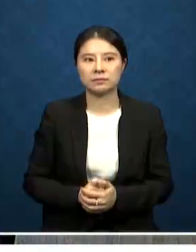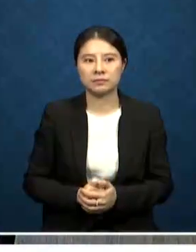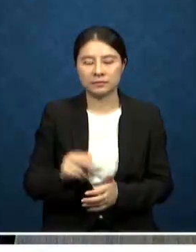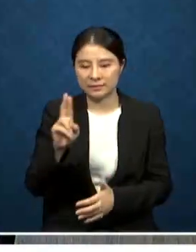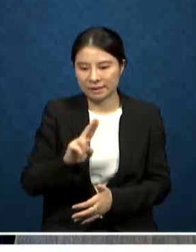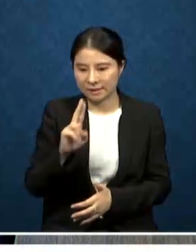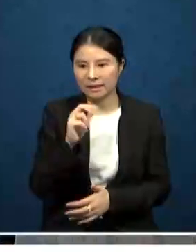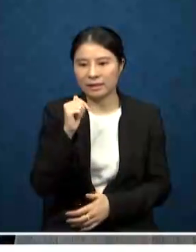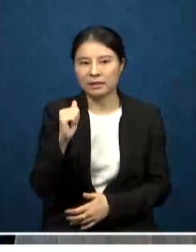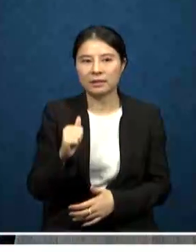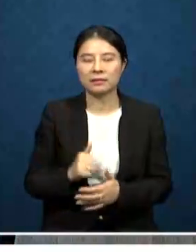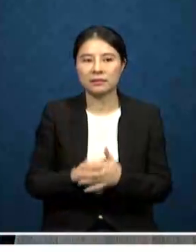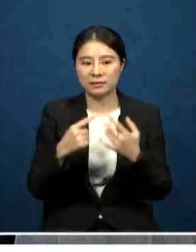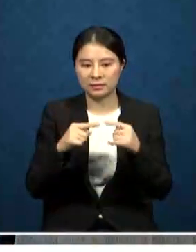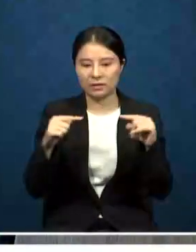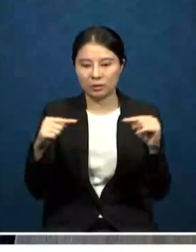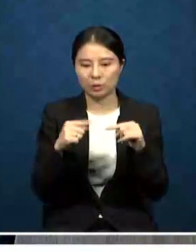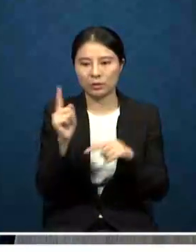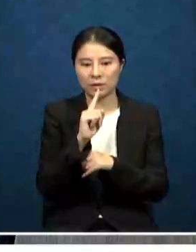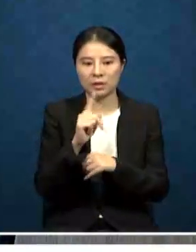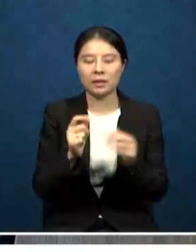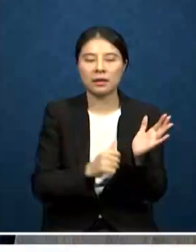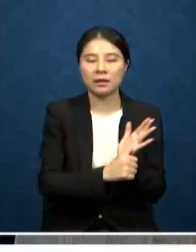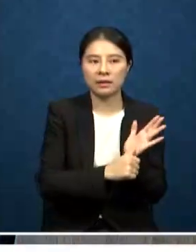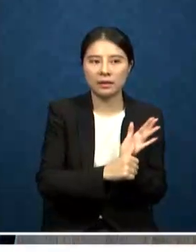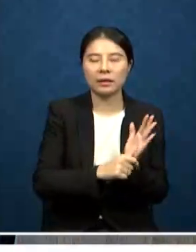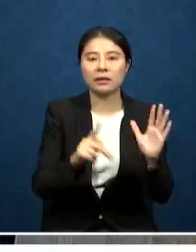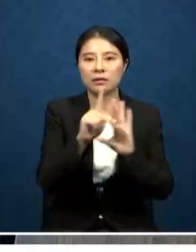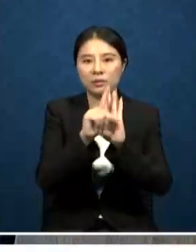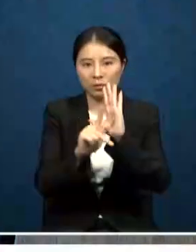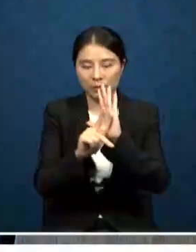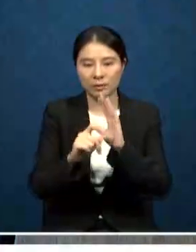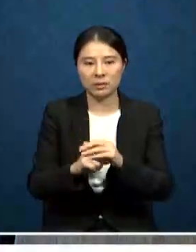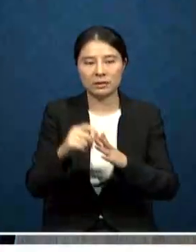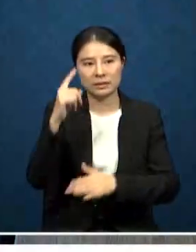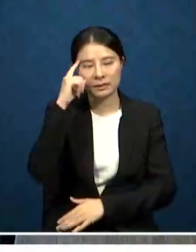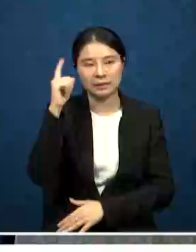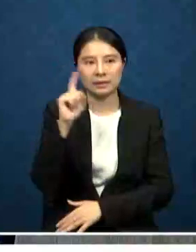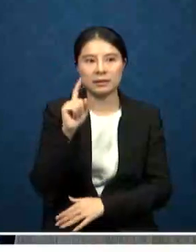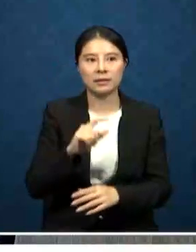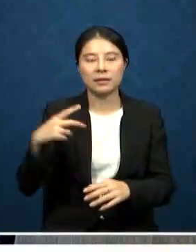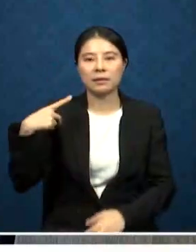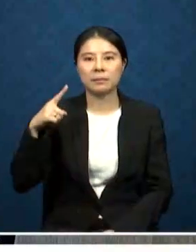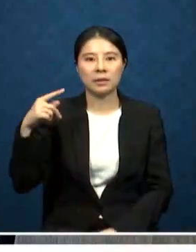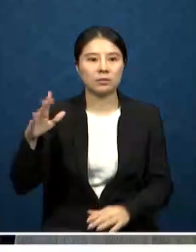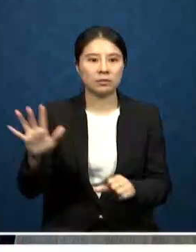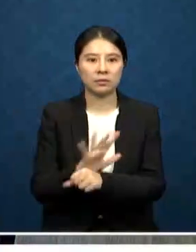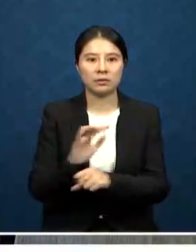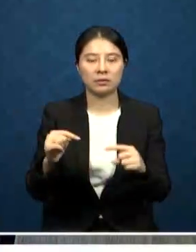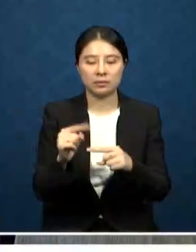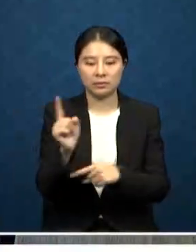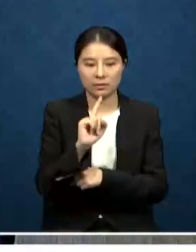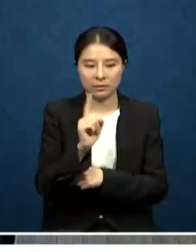ใช้ได้แน่นอนแต่เพียงแต่ว่าอาจจะต้องแก้ไขกฎหมายนะครับเราก็คิดว่าสิ่งที่มันจะเกิดประโยชน์อย่างมากก็